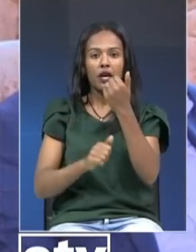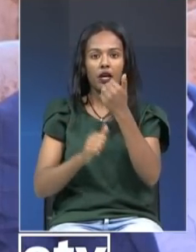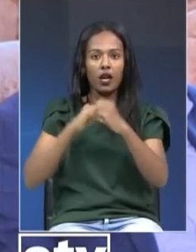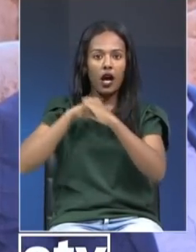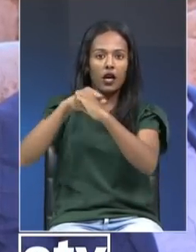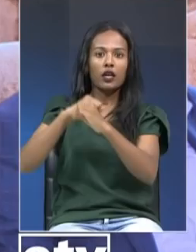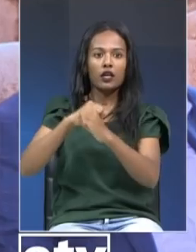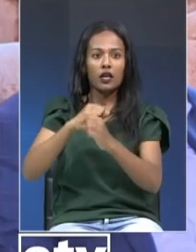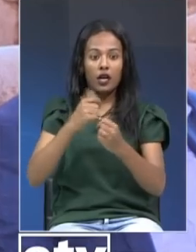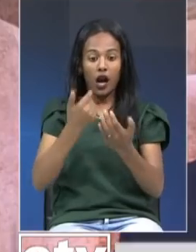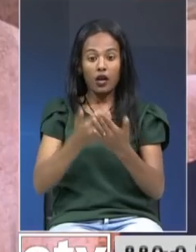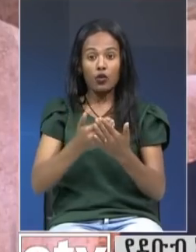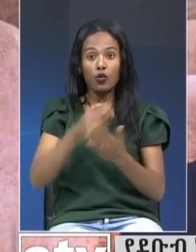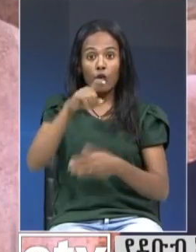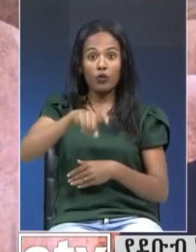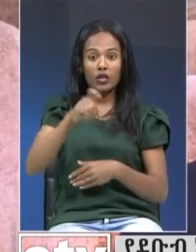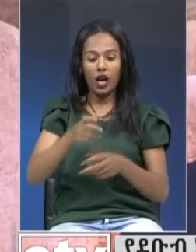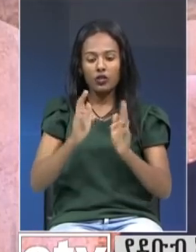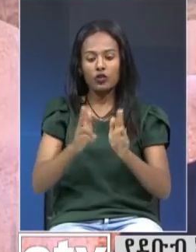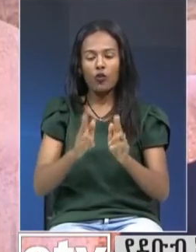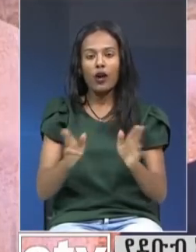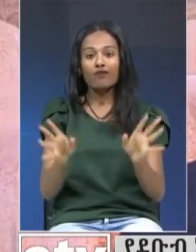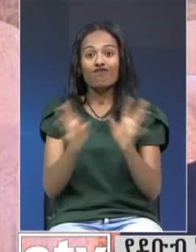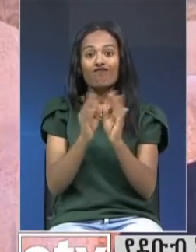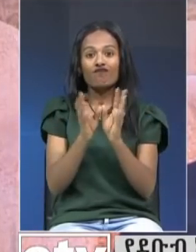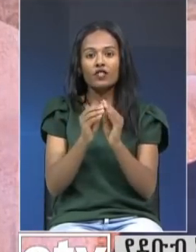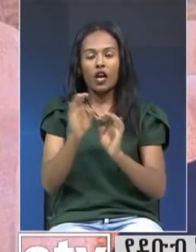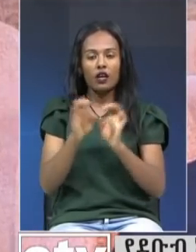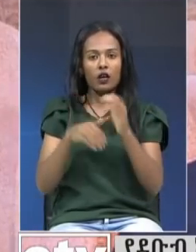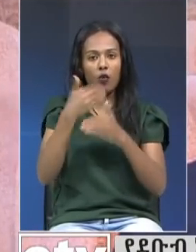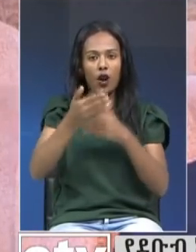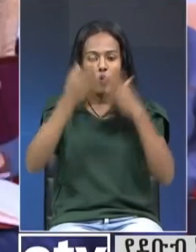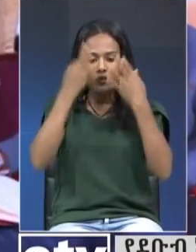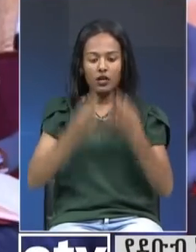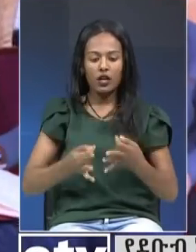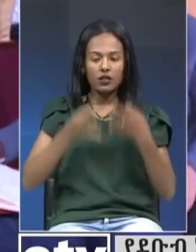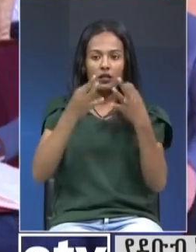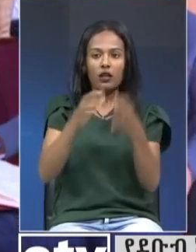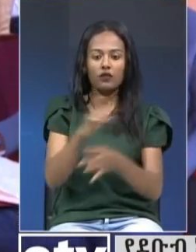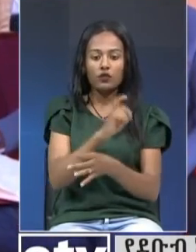ክልላዊ ግብረ ኃይል ጋር ምክር ቤቱ አስቸኳይ ስብሰባ ካካሄደ በኋላ ውሳኔ ያሳለፈ ሲሆን